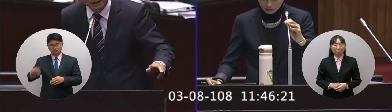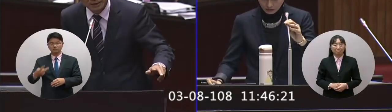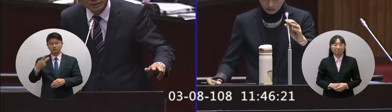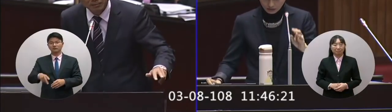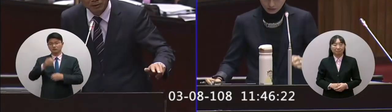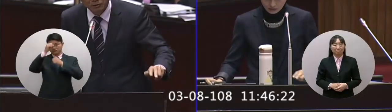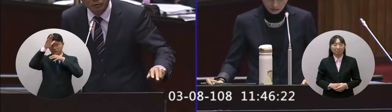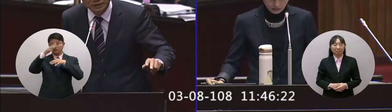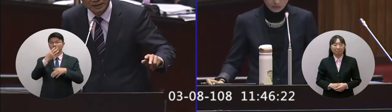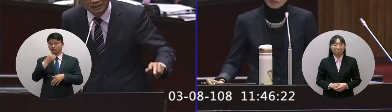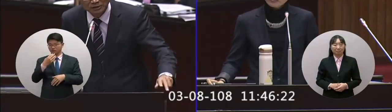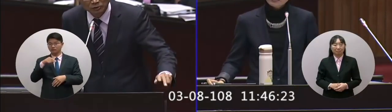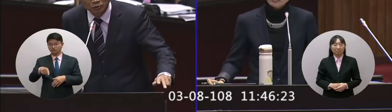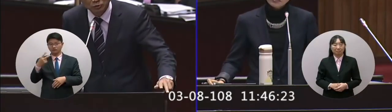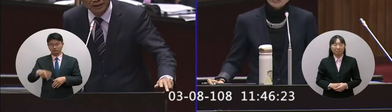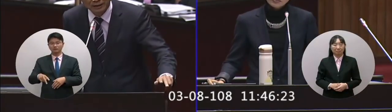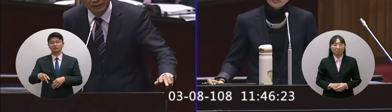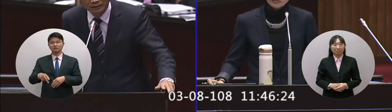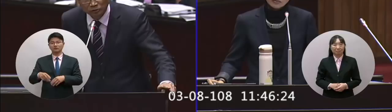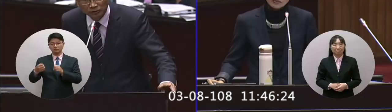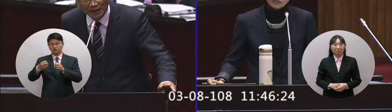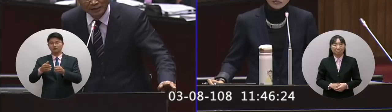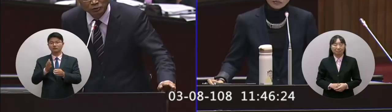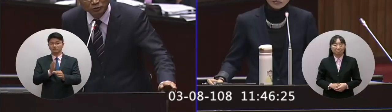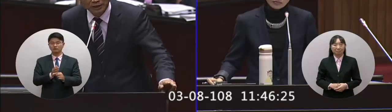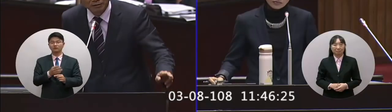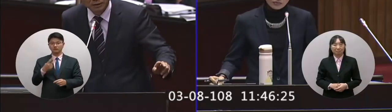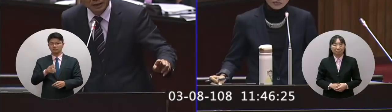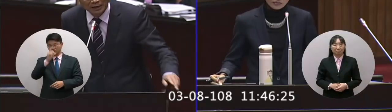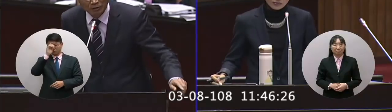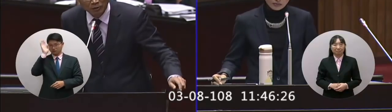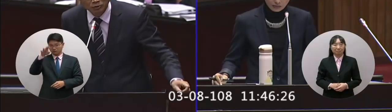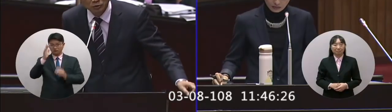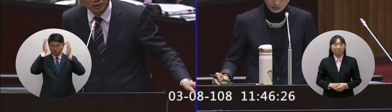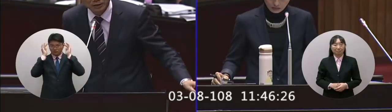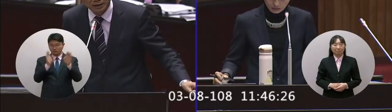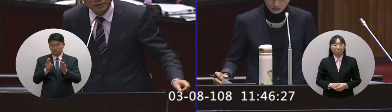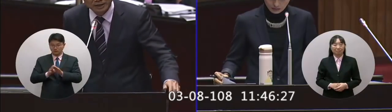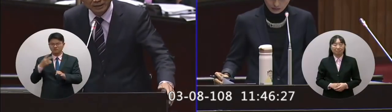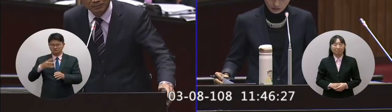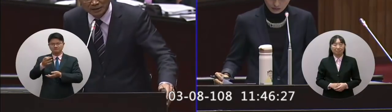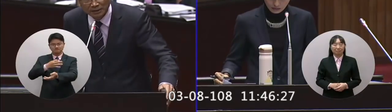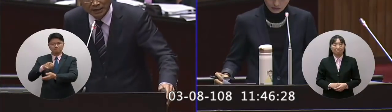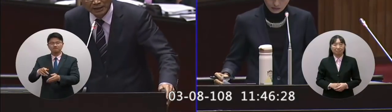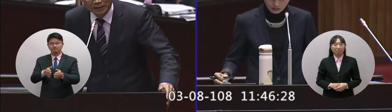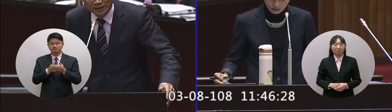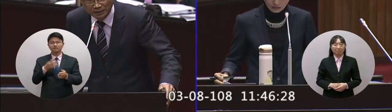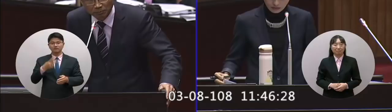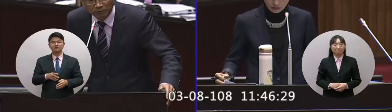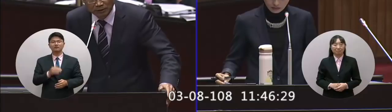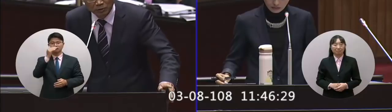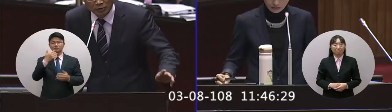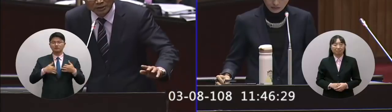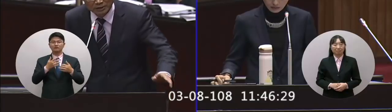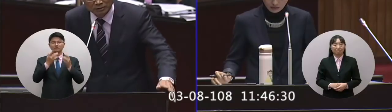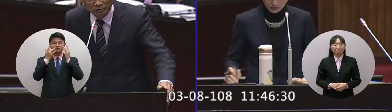全力要把香蕉、芒果、凤梨在集中暑假做大力的促销，还有后续的高丽菜跟美生菜。那